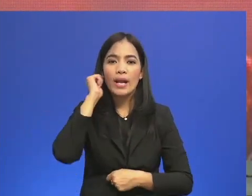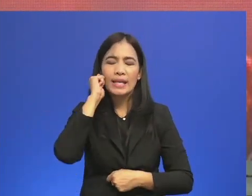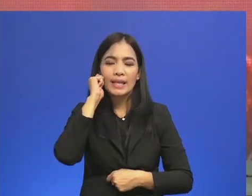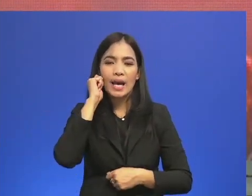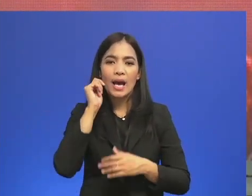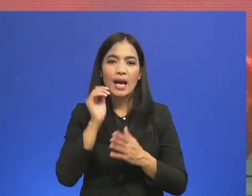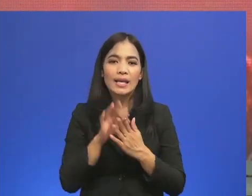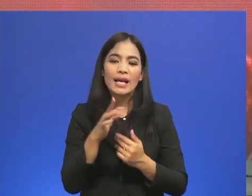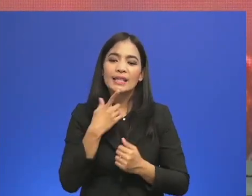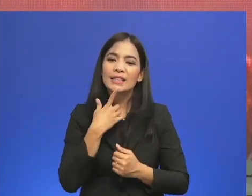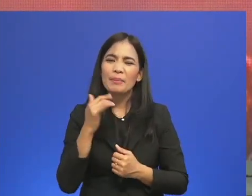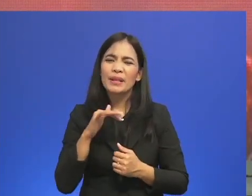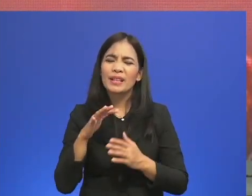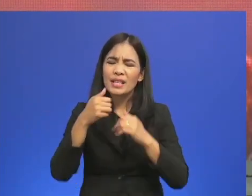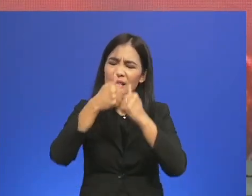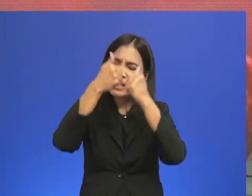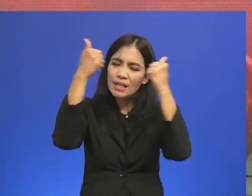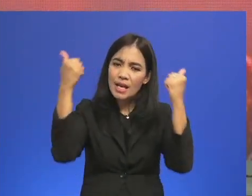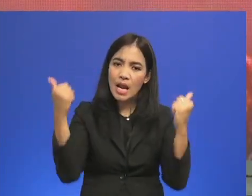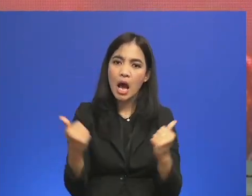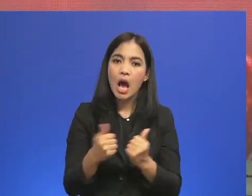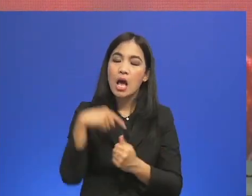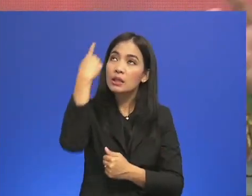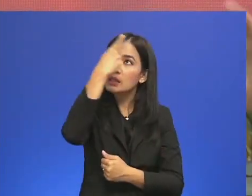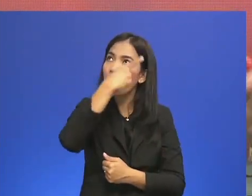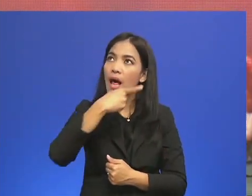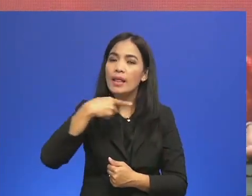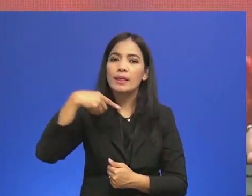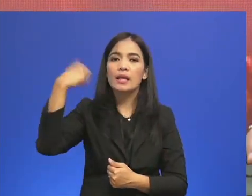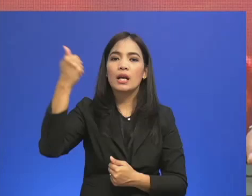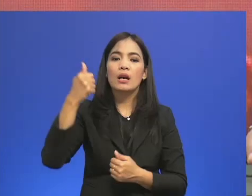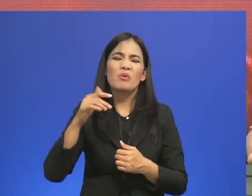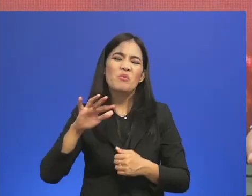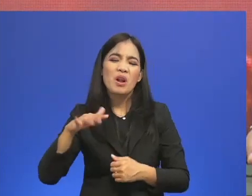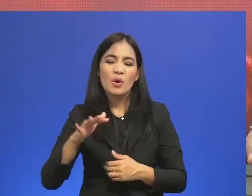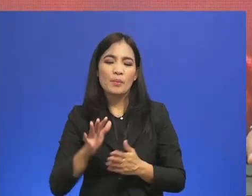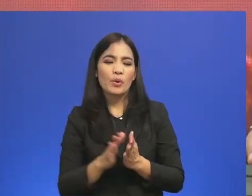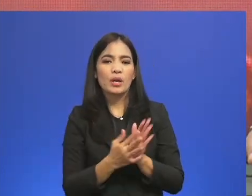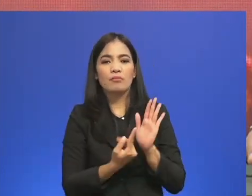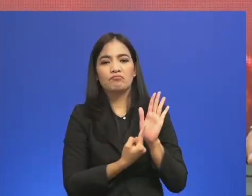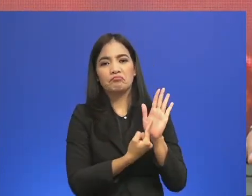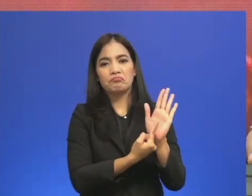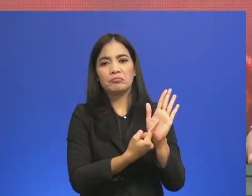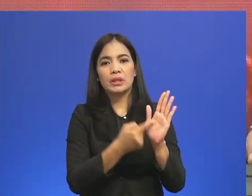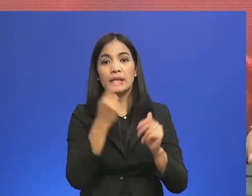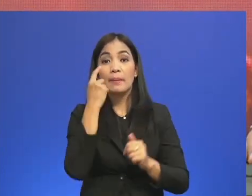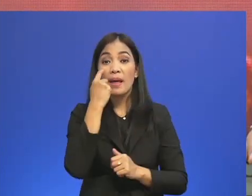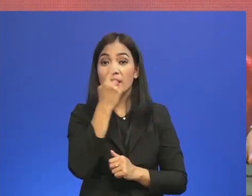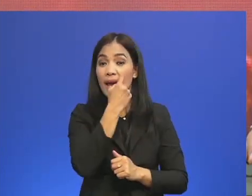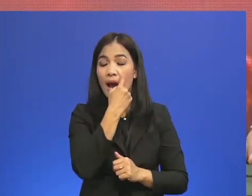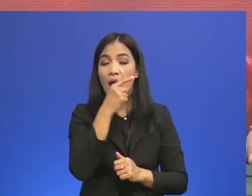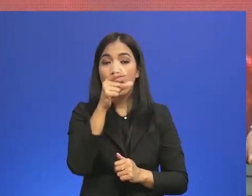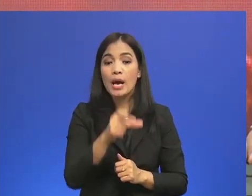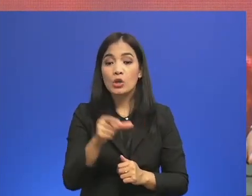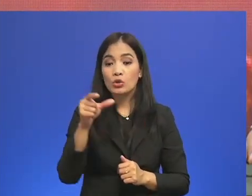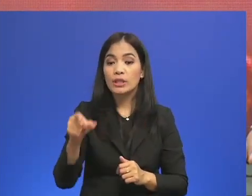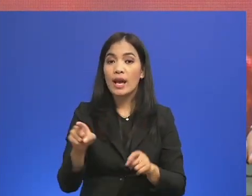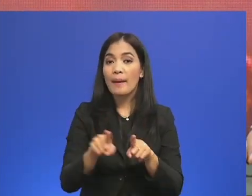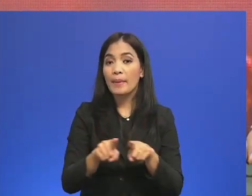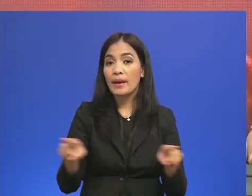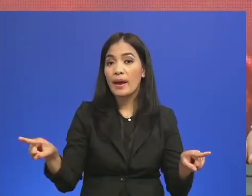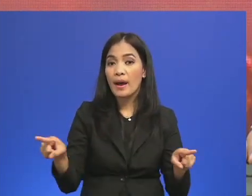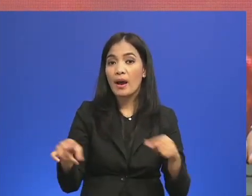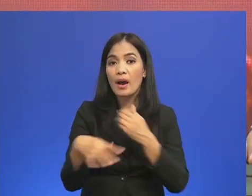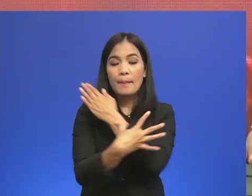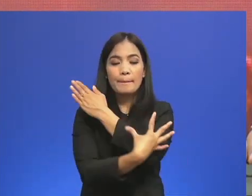Cantik di mata Allah walaupun penampilanmu tidak menarik di mata manusia. Walaupun kau